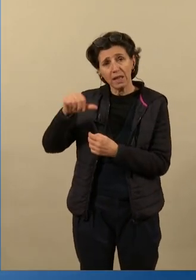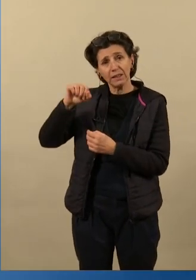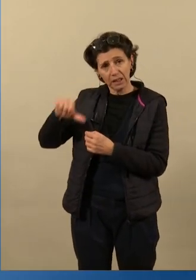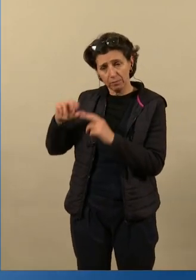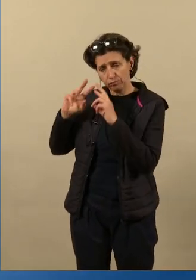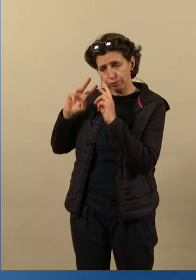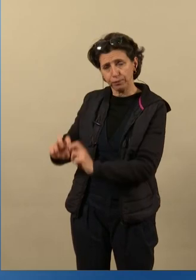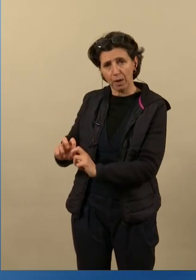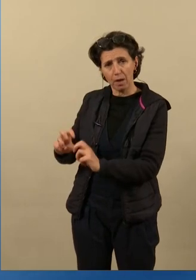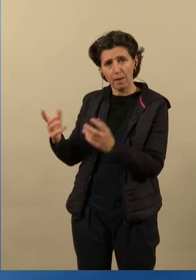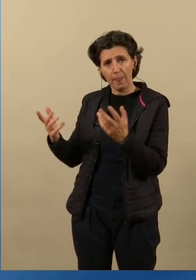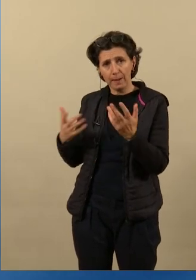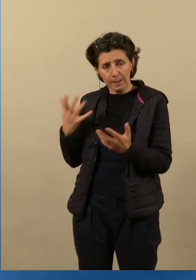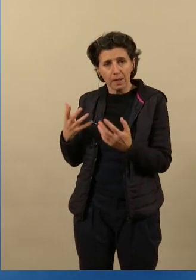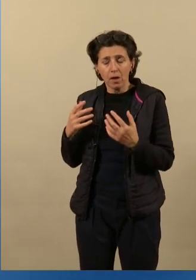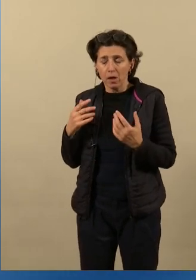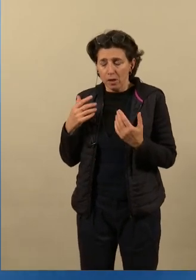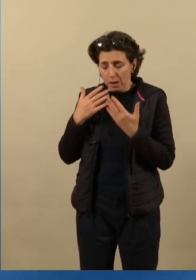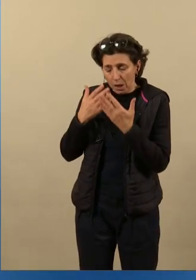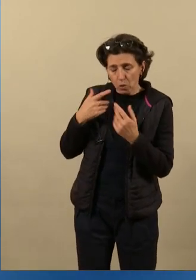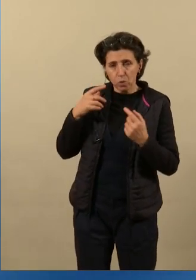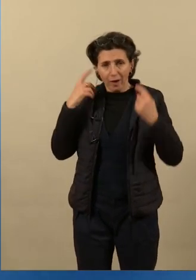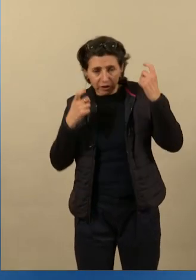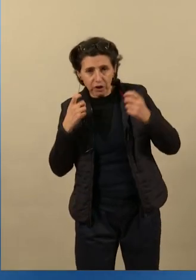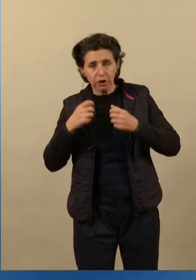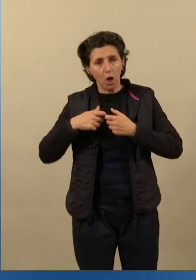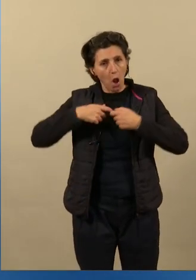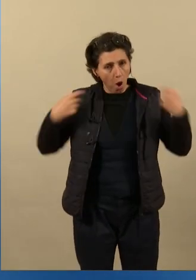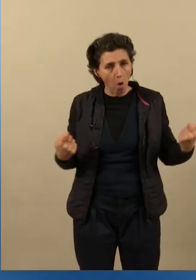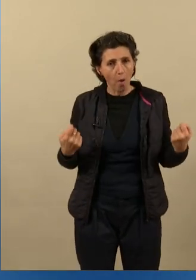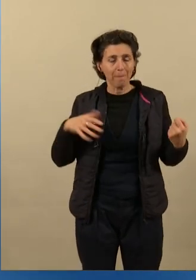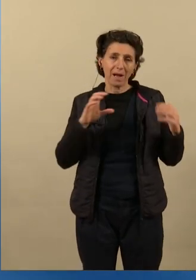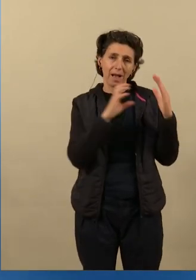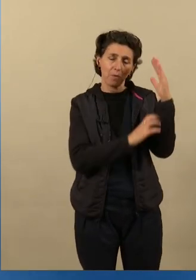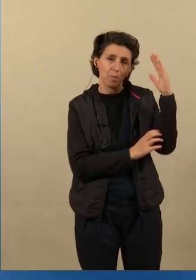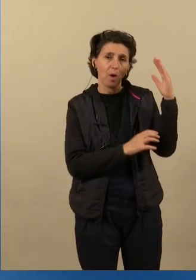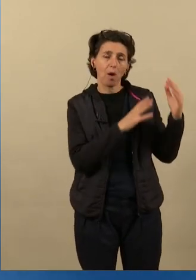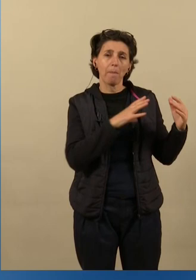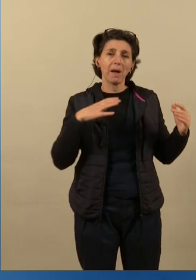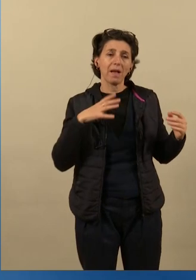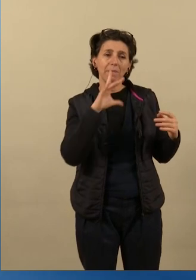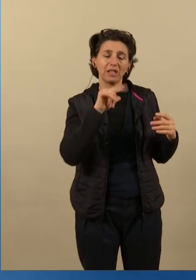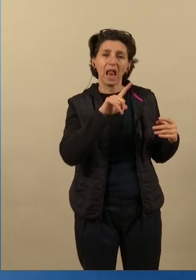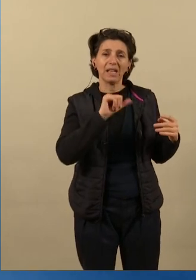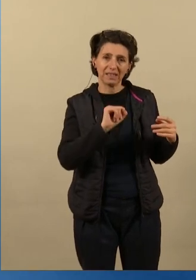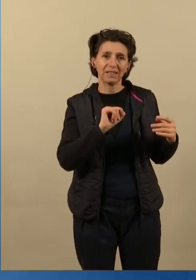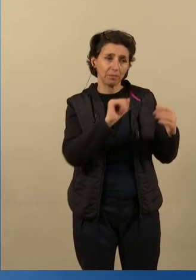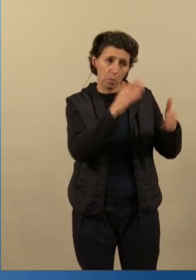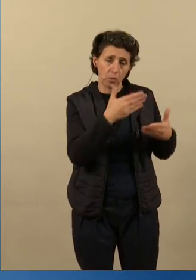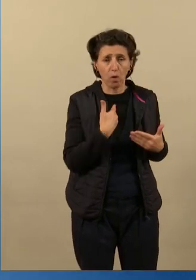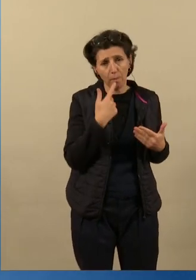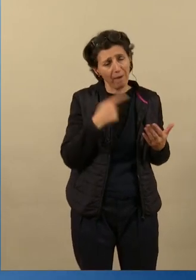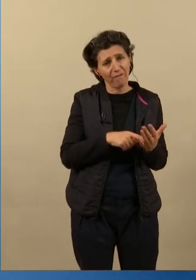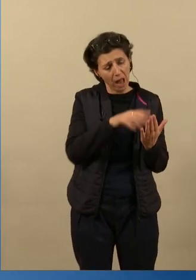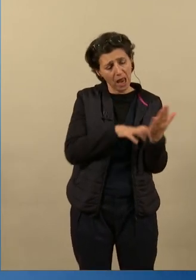et nous voulons étudier le les amendements proposés par Madame Chalas et donc les avoir sous les yeux c'est la raison pour